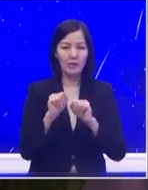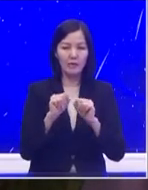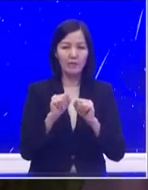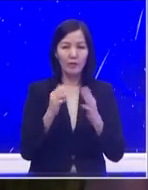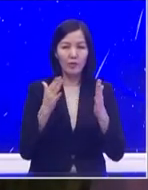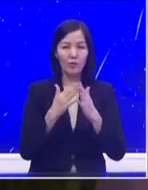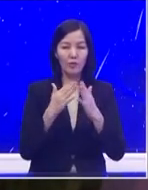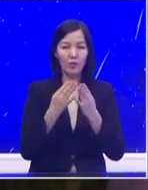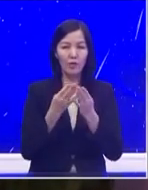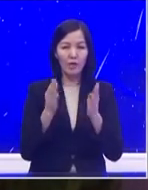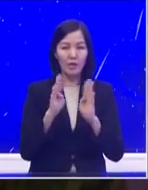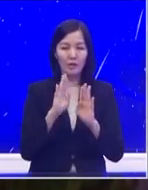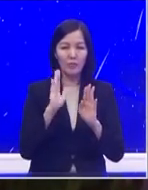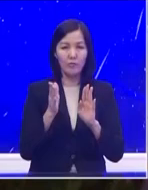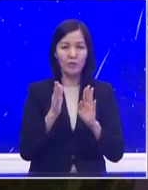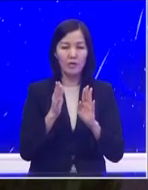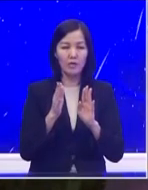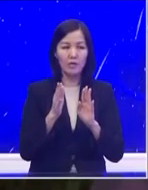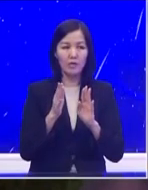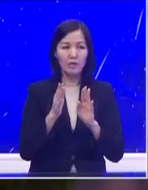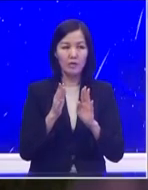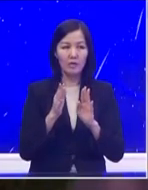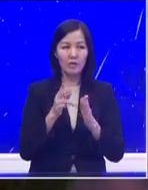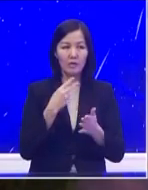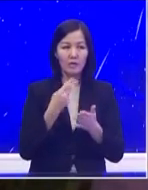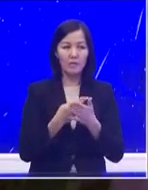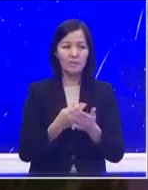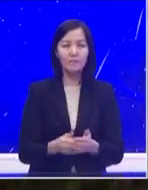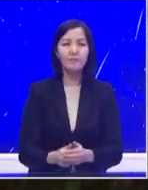үйде қарастырады, немесе провизорный отделениесінде жатқызыламыз.